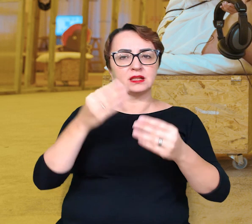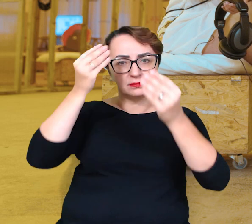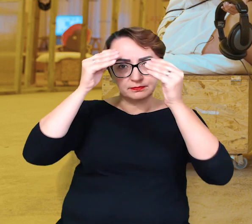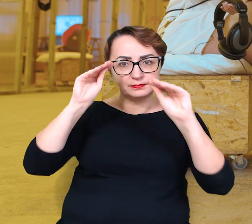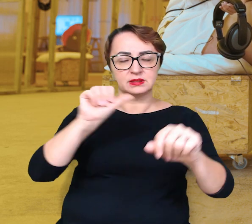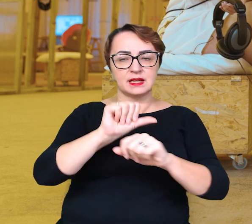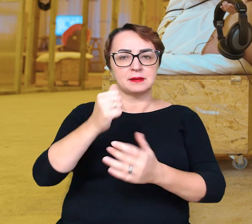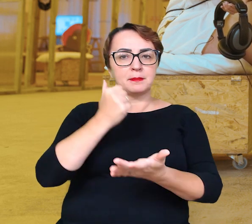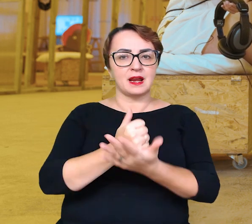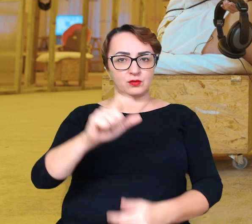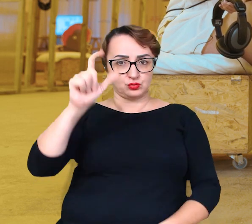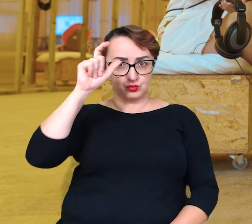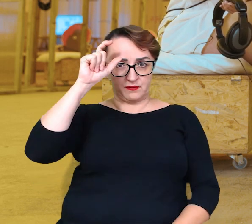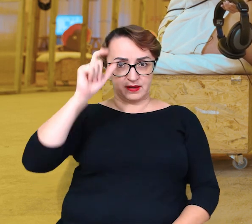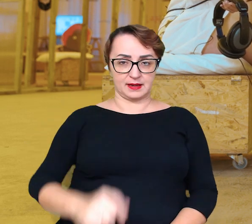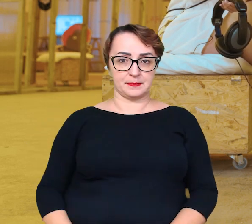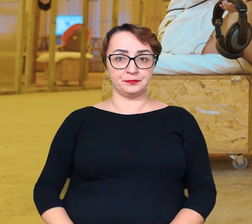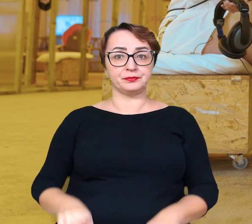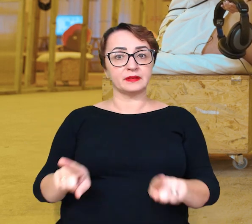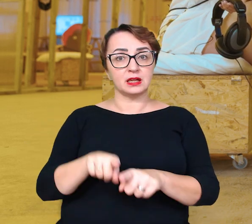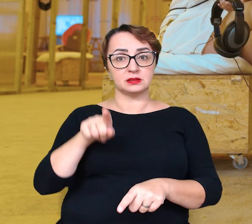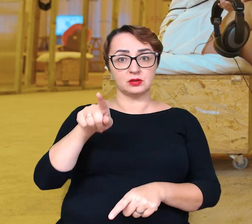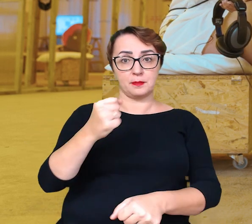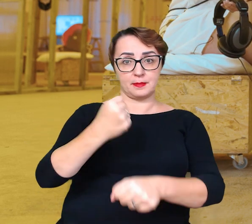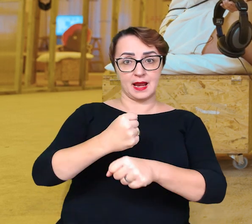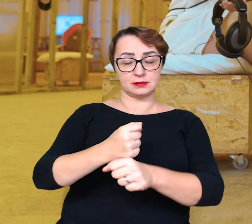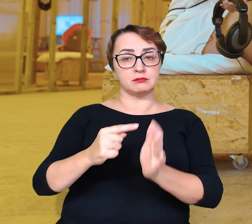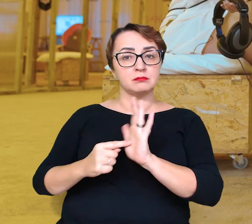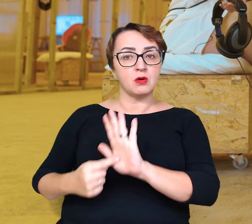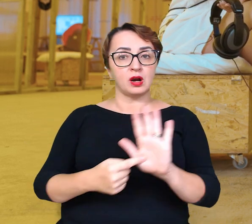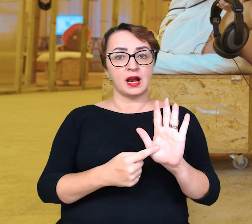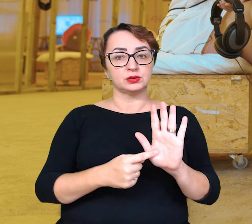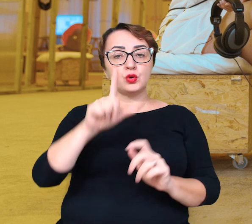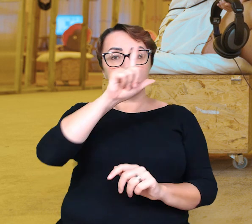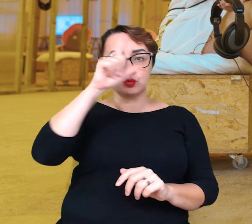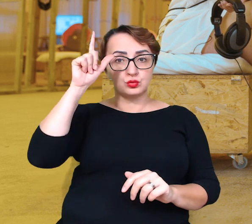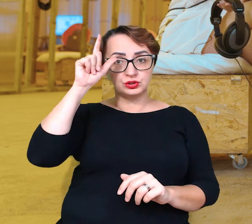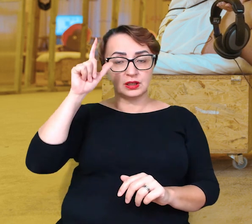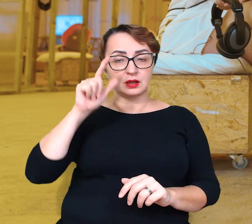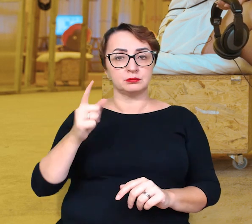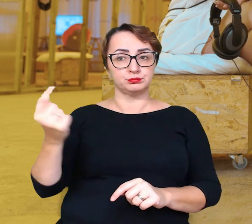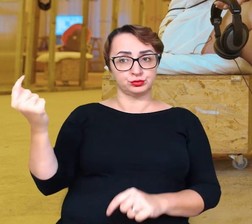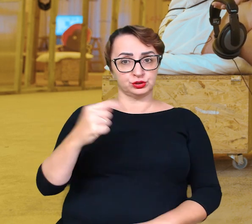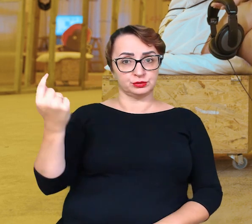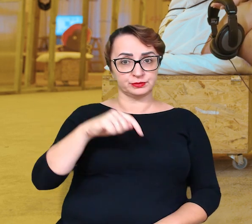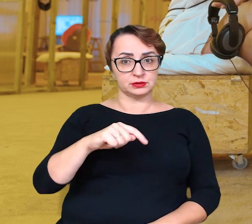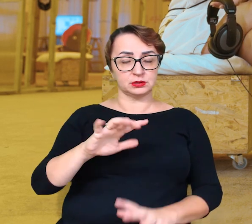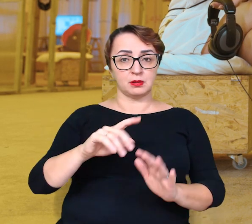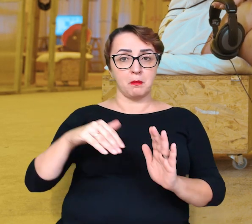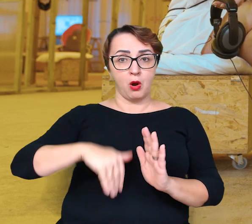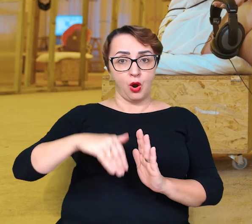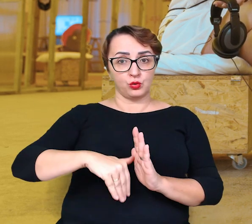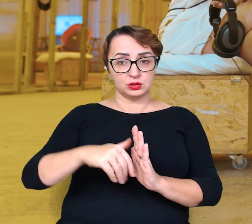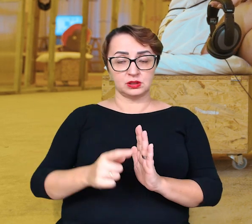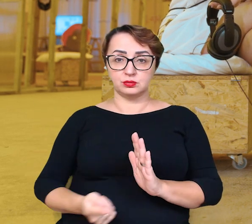człowieka. I też prace pokazujące ludzi, którzy przybyli z globalnego południa,